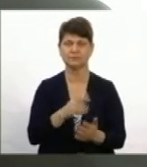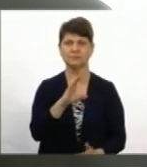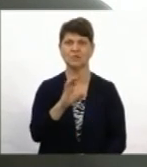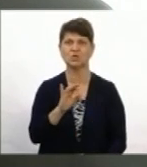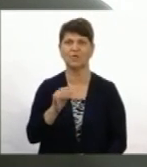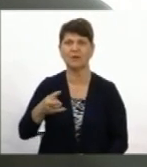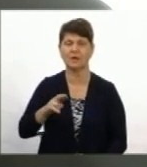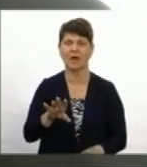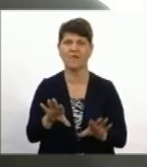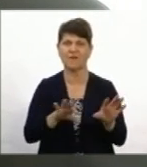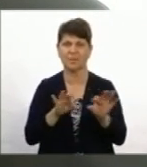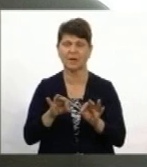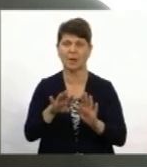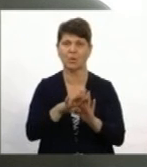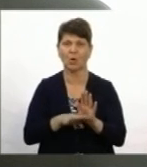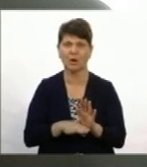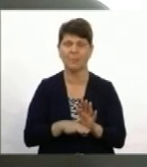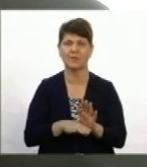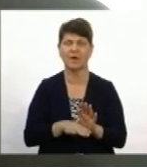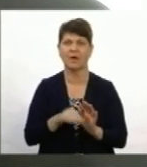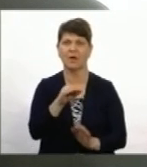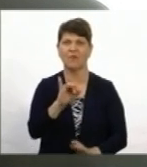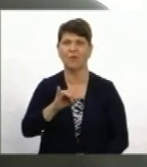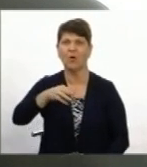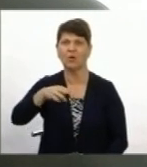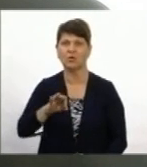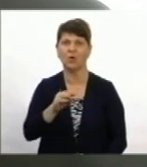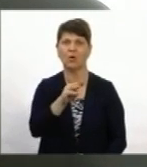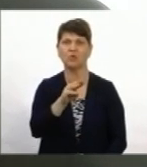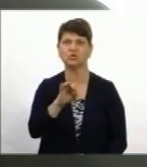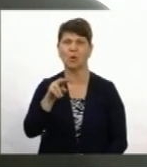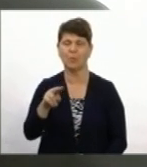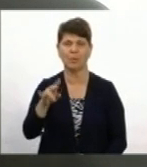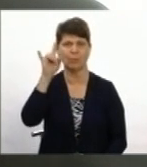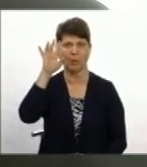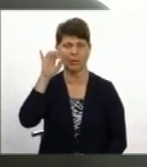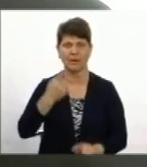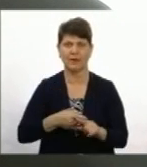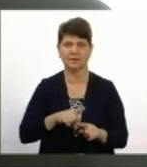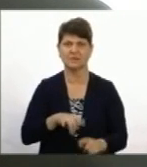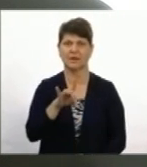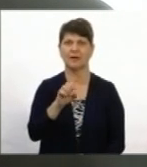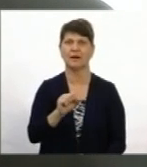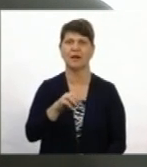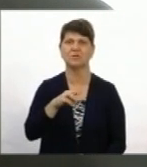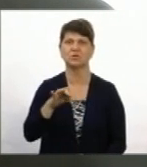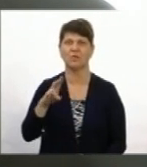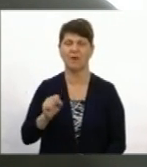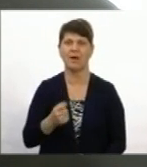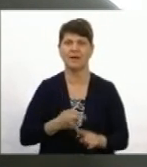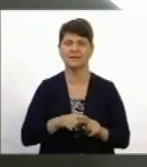вибрала програмний продукт Photoshop, він найбільш популярний, це растрова комп'ютерна